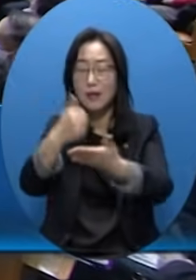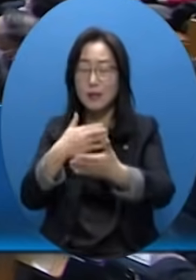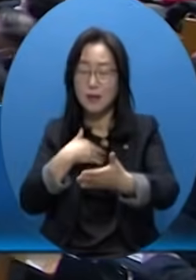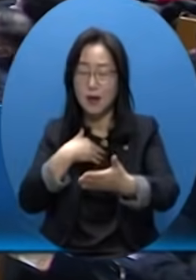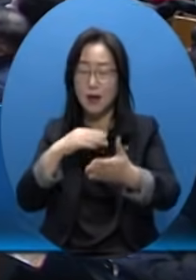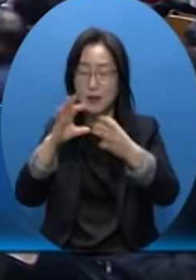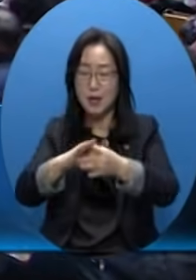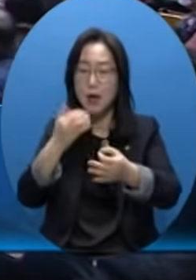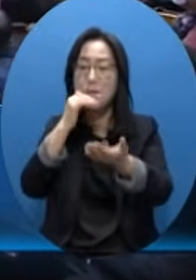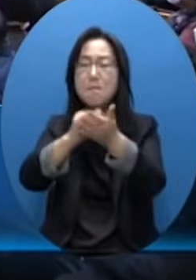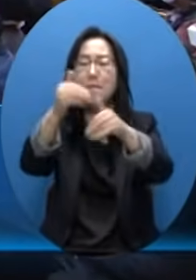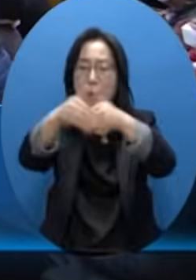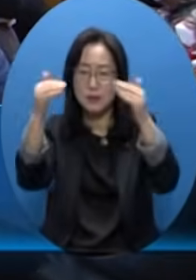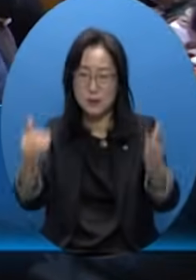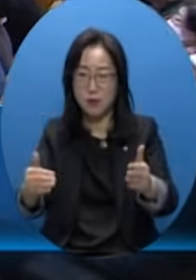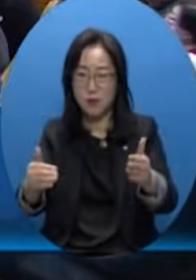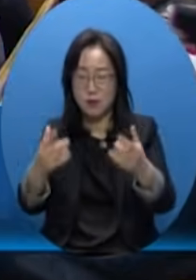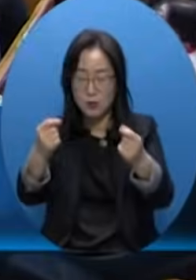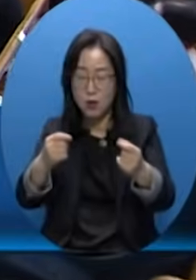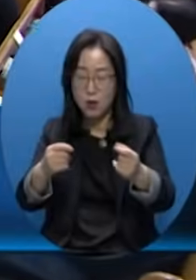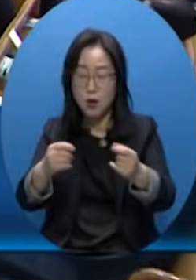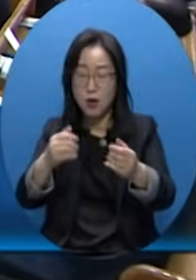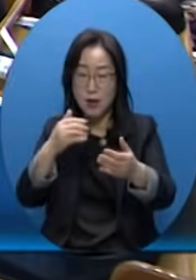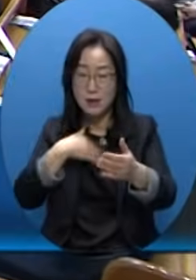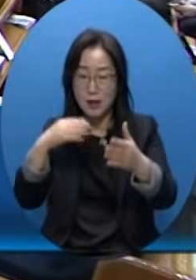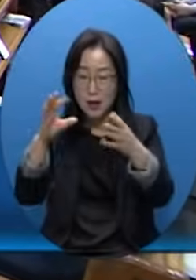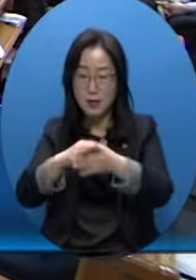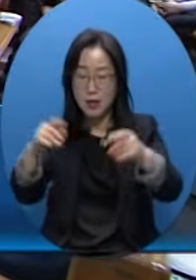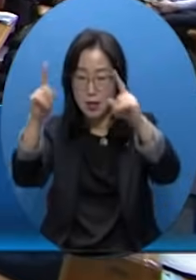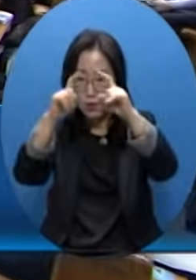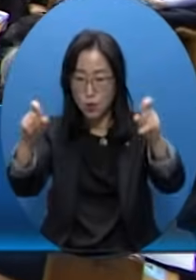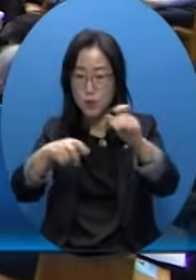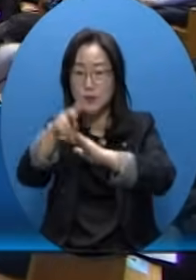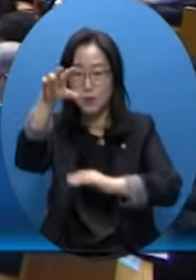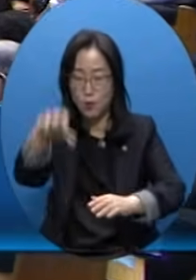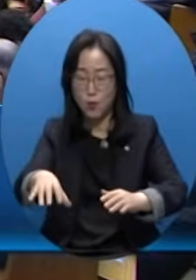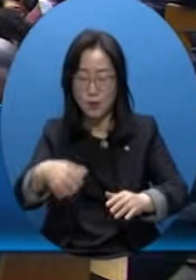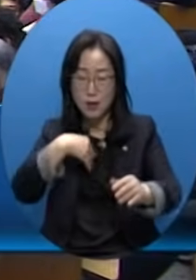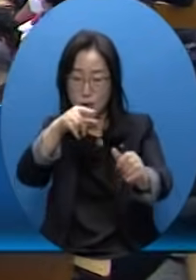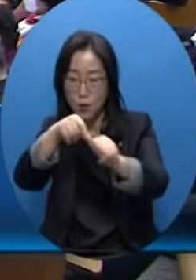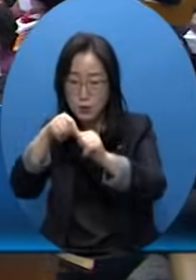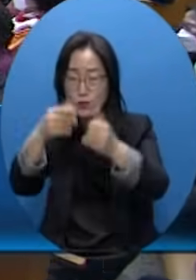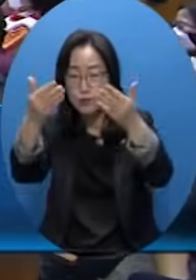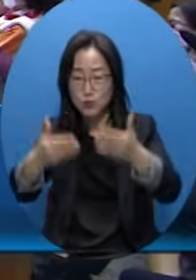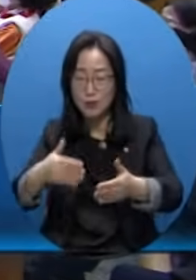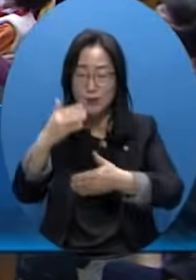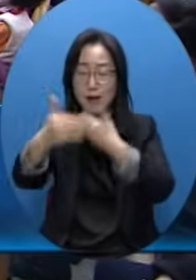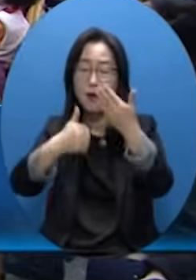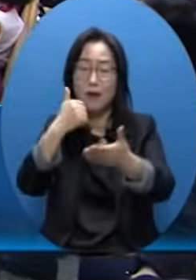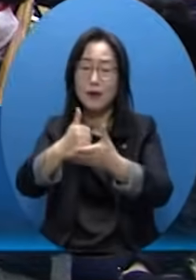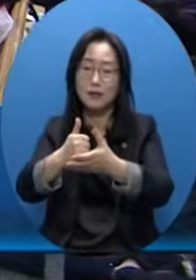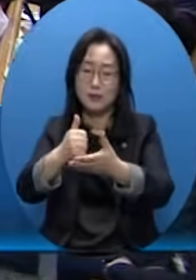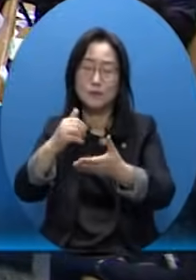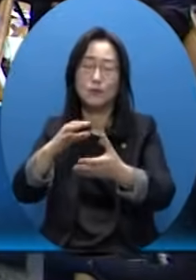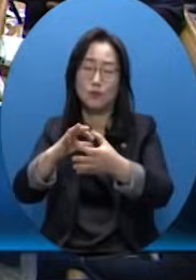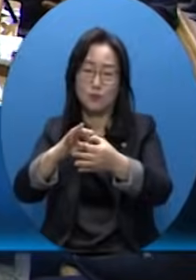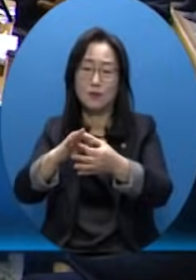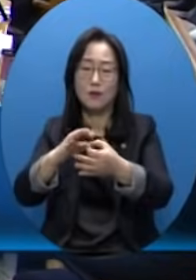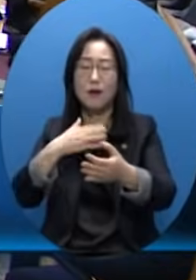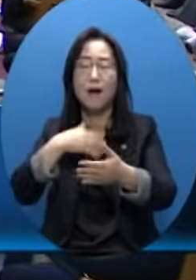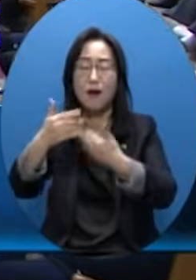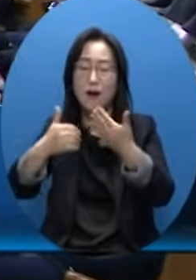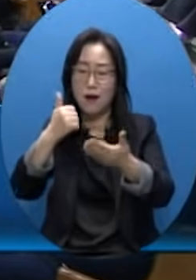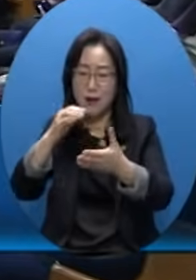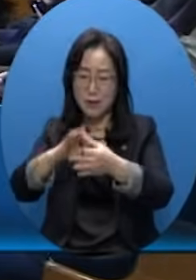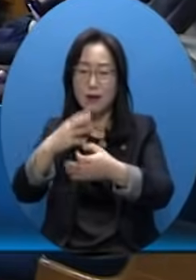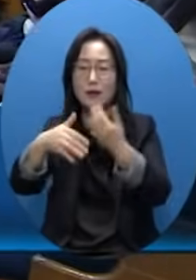반석이시요 어 나예요 제 c5 나를 건지시는 2시오 나의 하나님이시여 내가 그 안에 피할 나의 파이 시